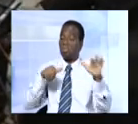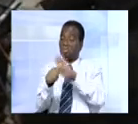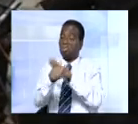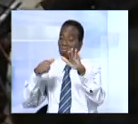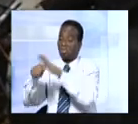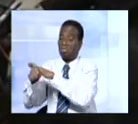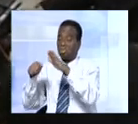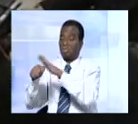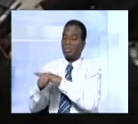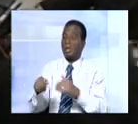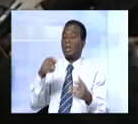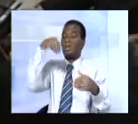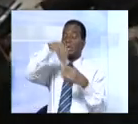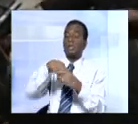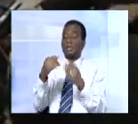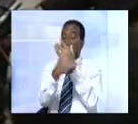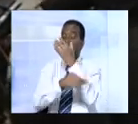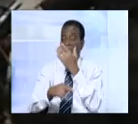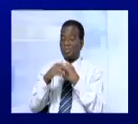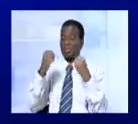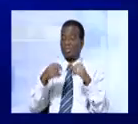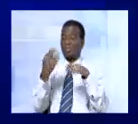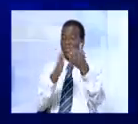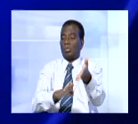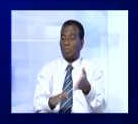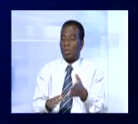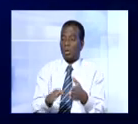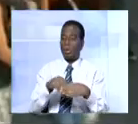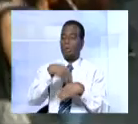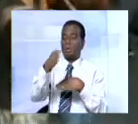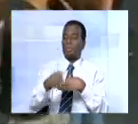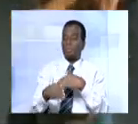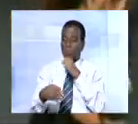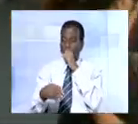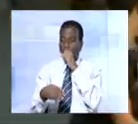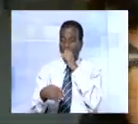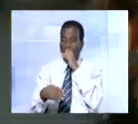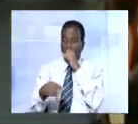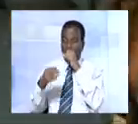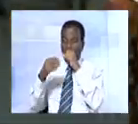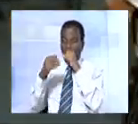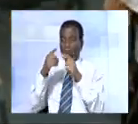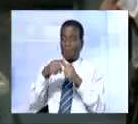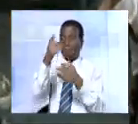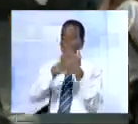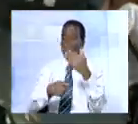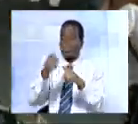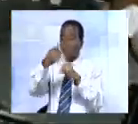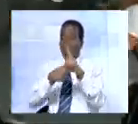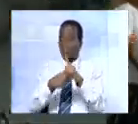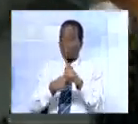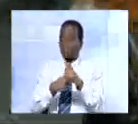charia, la loi islamique, dans ce pays musulman. À quelques mois du mondial de football, les